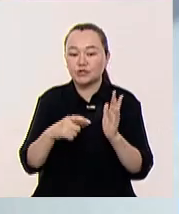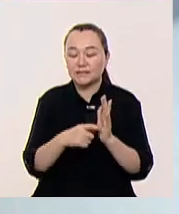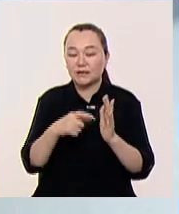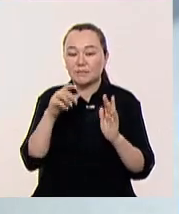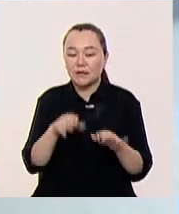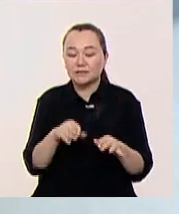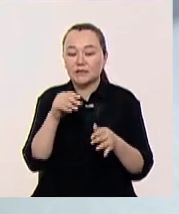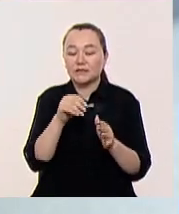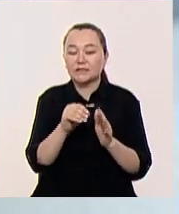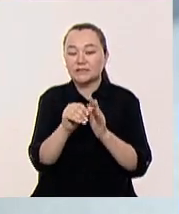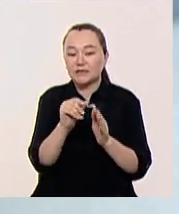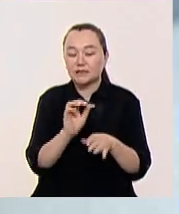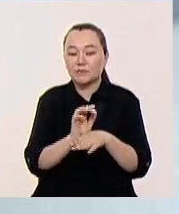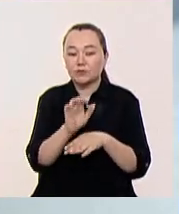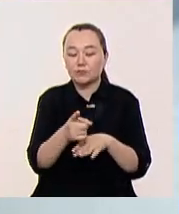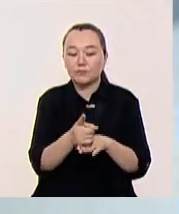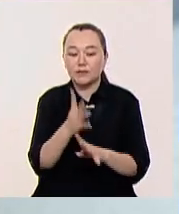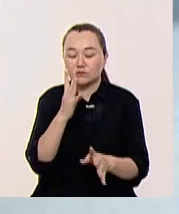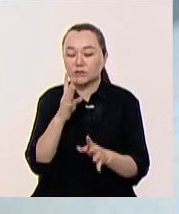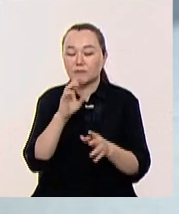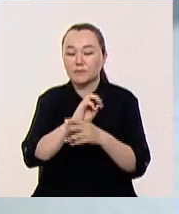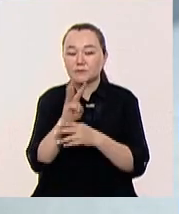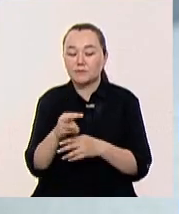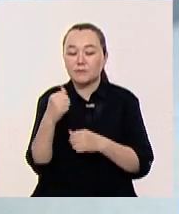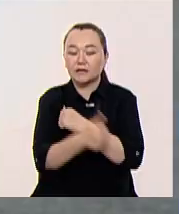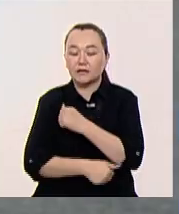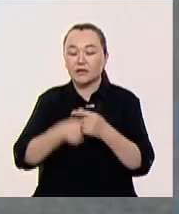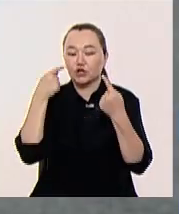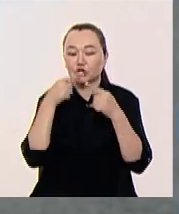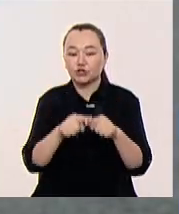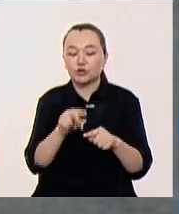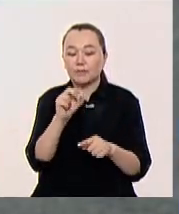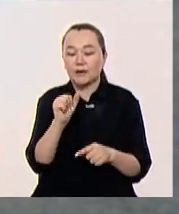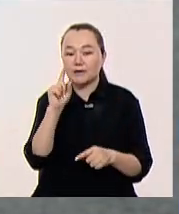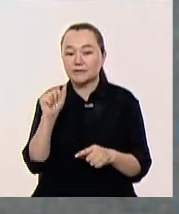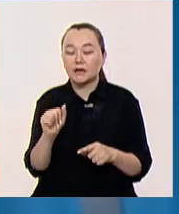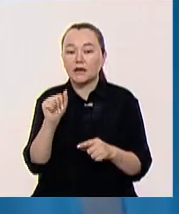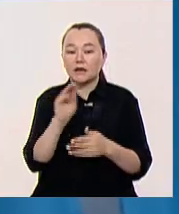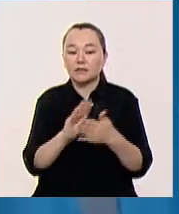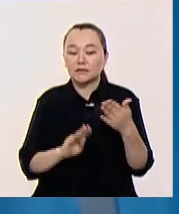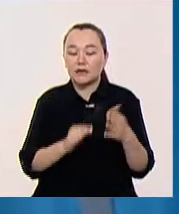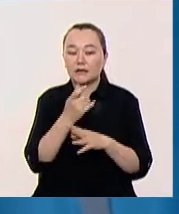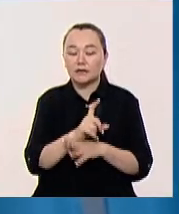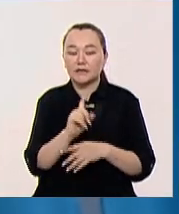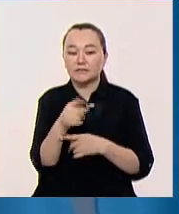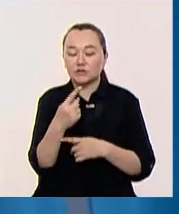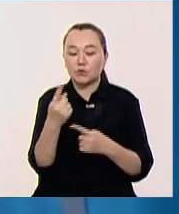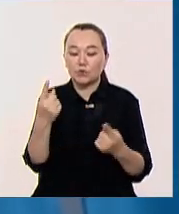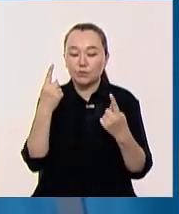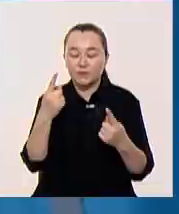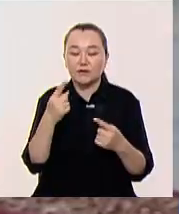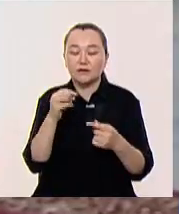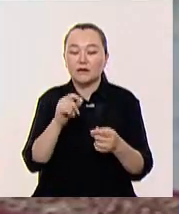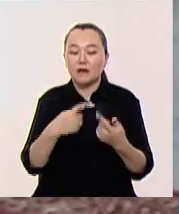членов ЦИК, деньги пойдут в первую очередь на обеспечение их материально-технической базы. Смета для референдума идентична крупным